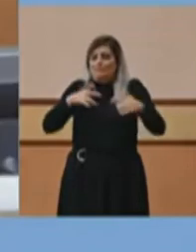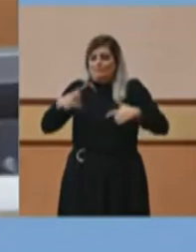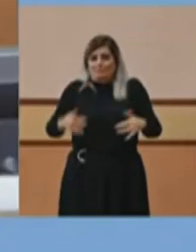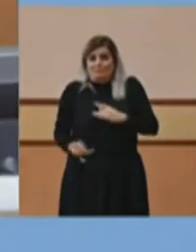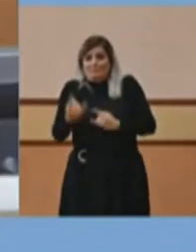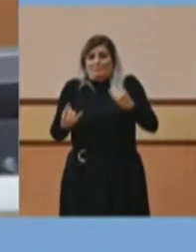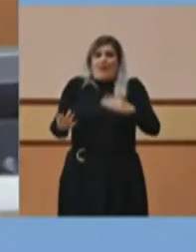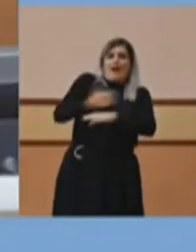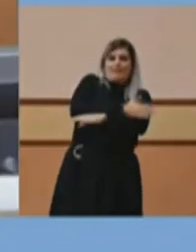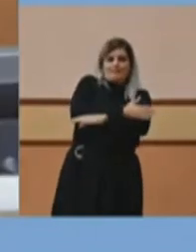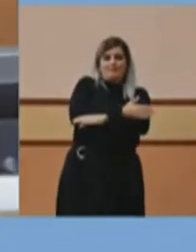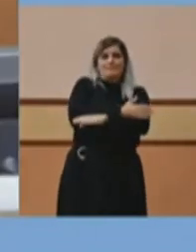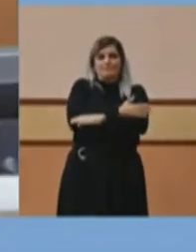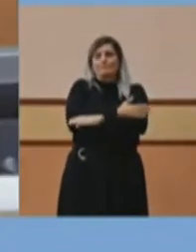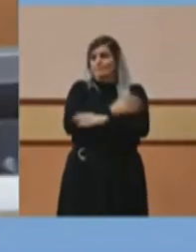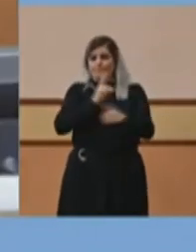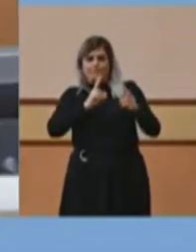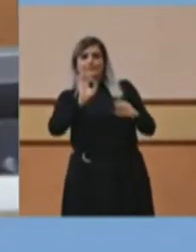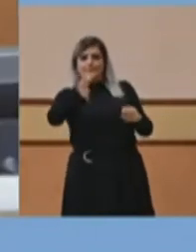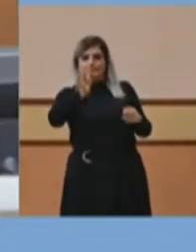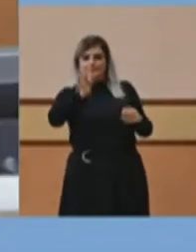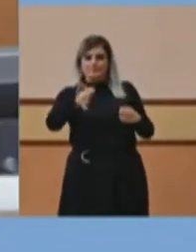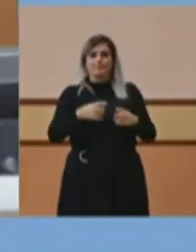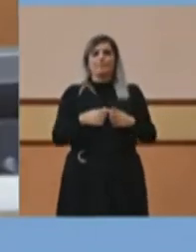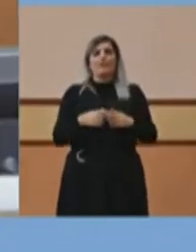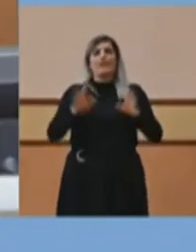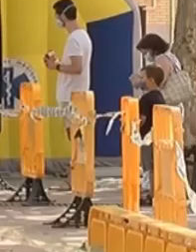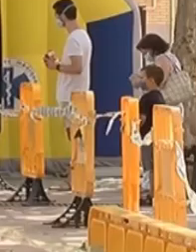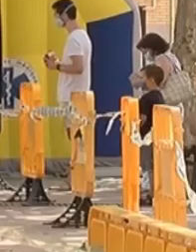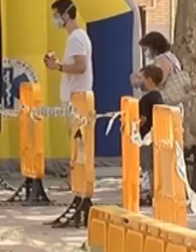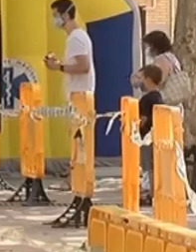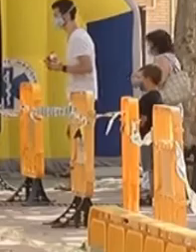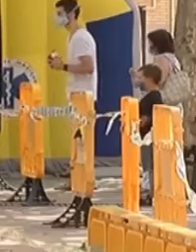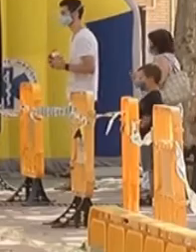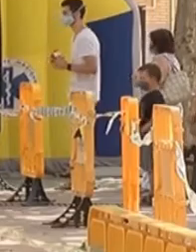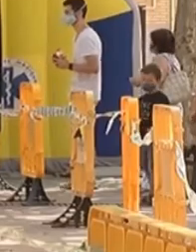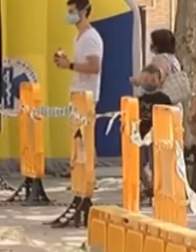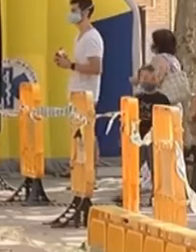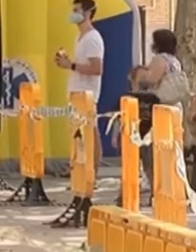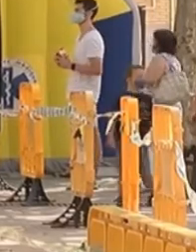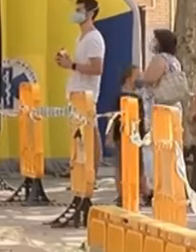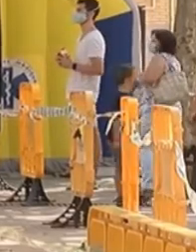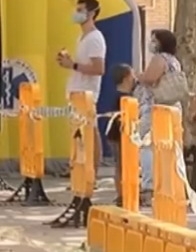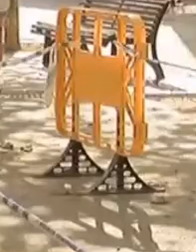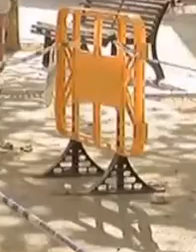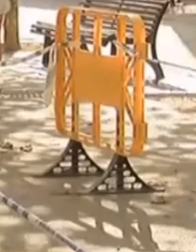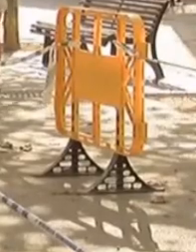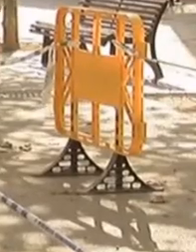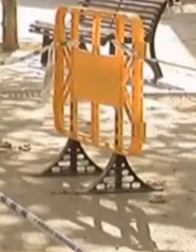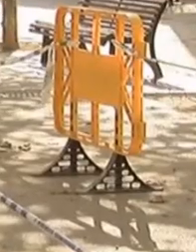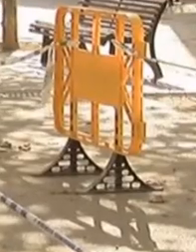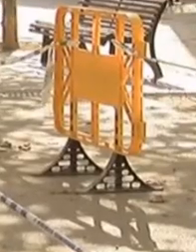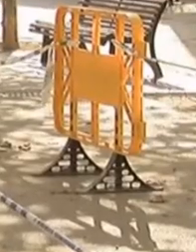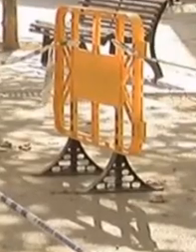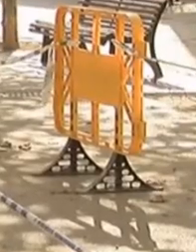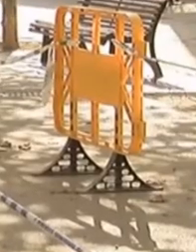conèixer algunes dades sobre el cribatge massiu que s'ha realitzat a Terrassa aquest cap de setmana. Durant els dos primers dies de proves PCR, és a dir, entre